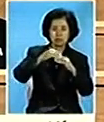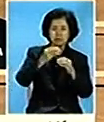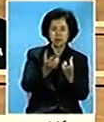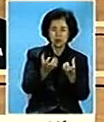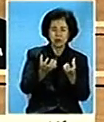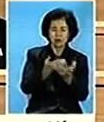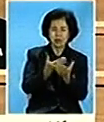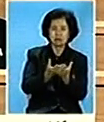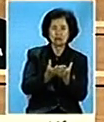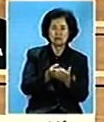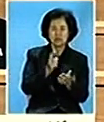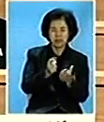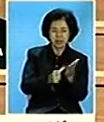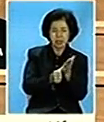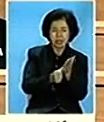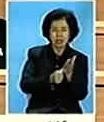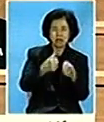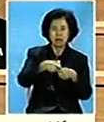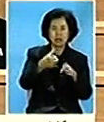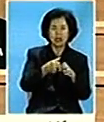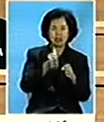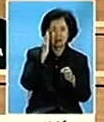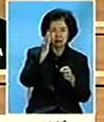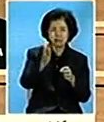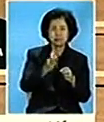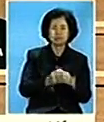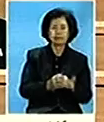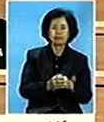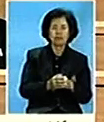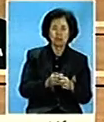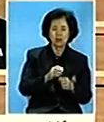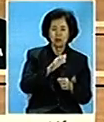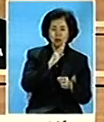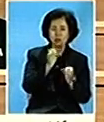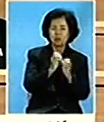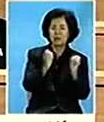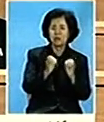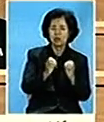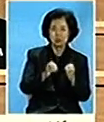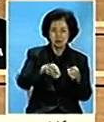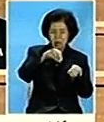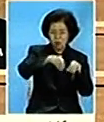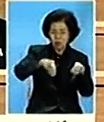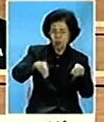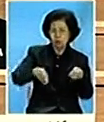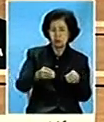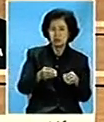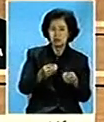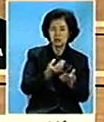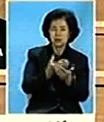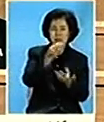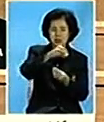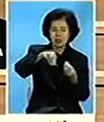แก้ไขปัญหาในระยะยาวเนื่องจากถ้าหากไม่มีการปรับปรุงในเรื่องของการปลูกพืชเศรษฐกิจอื่นๆที่มีการตลาดที่ดีก